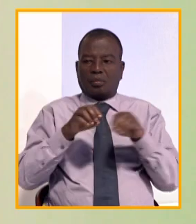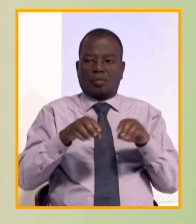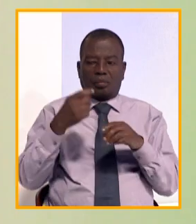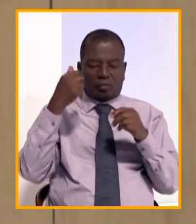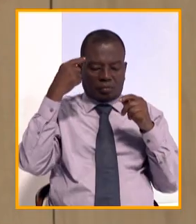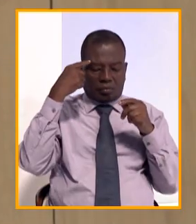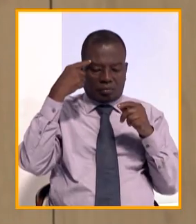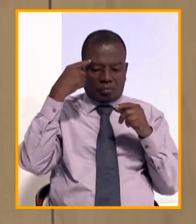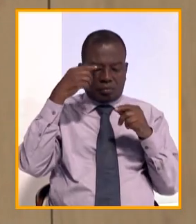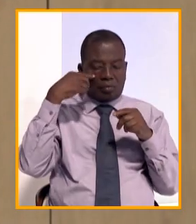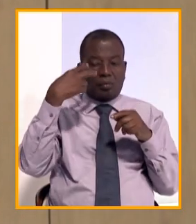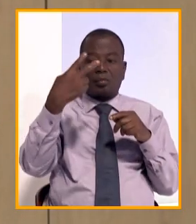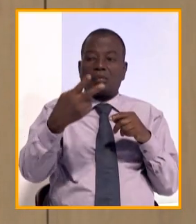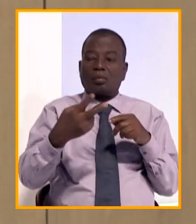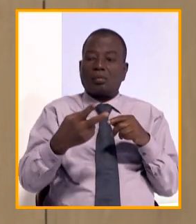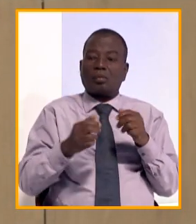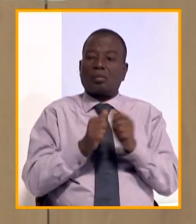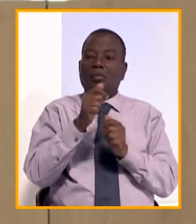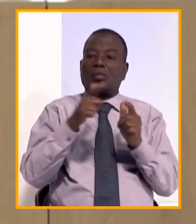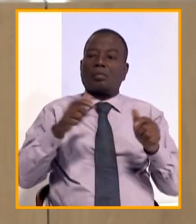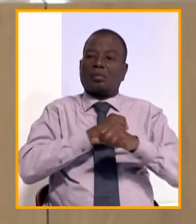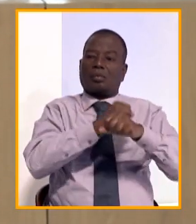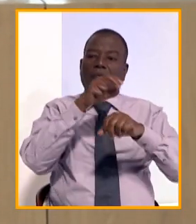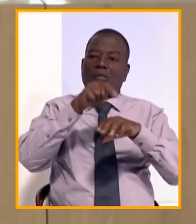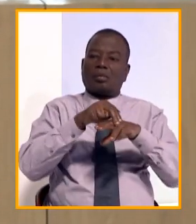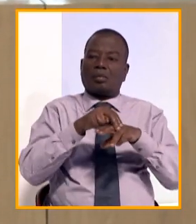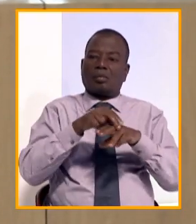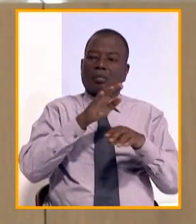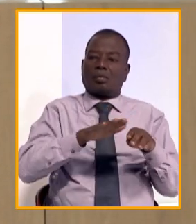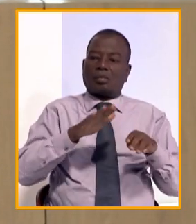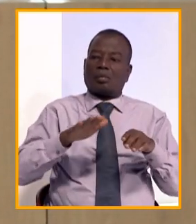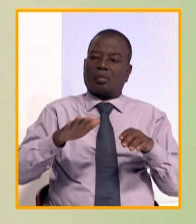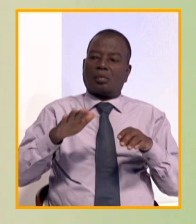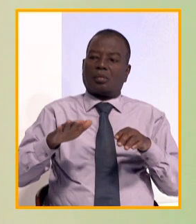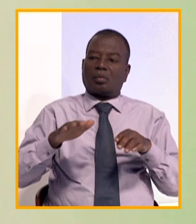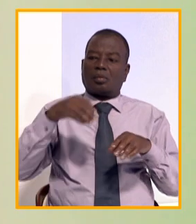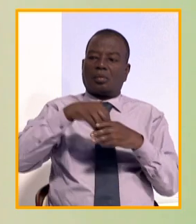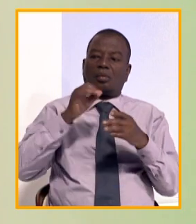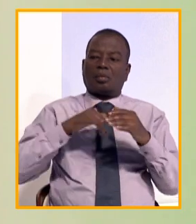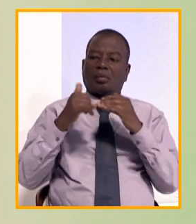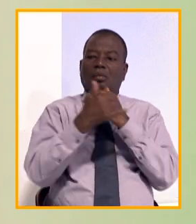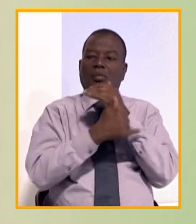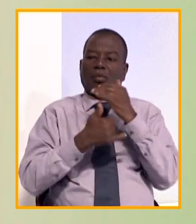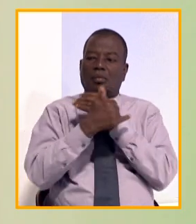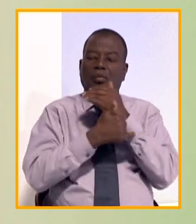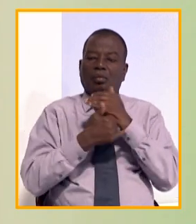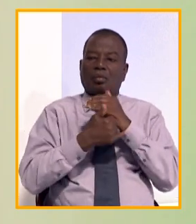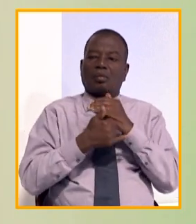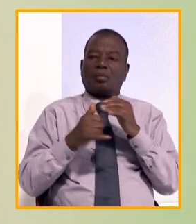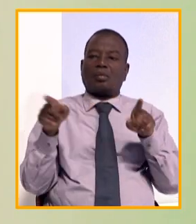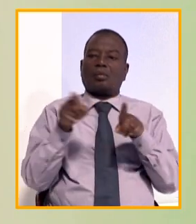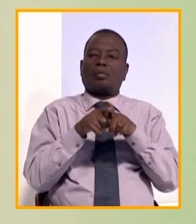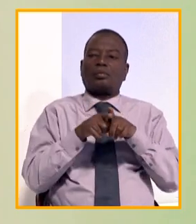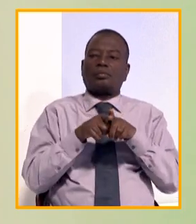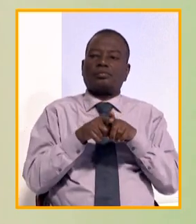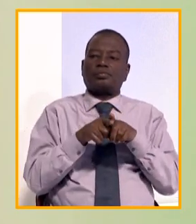réflexions en vue d'assurer une plus grande protection des enfants dans notre pays. Par